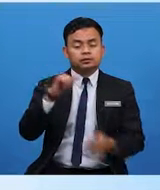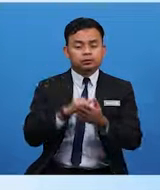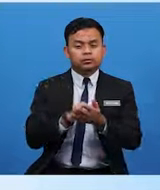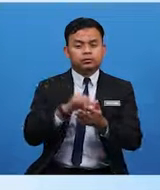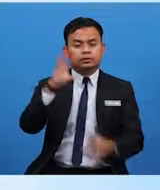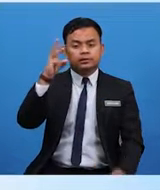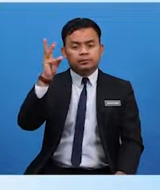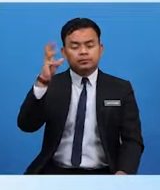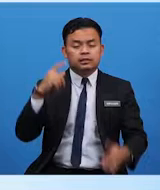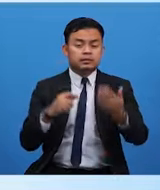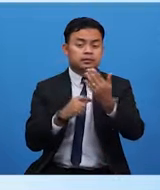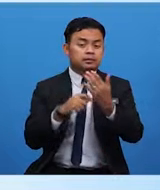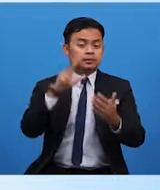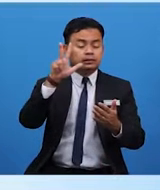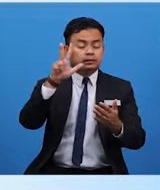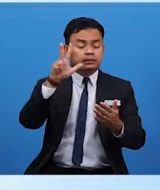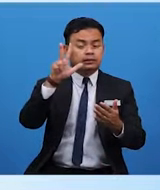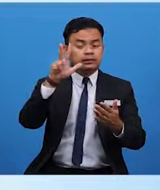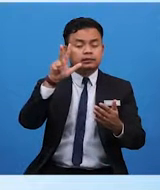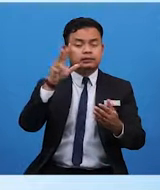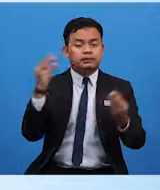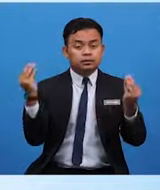= 19